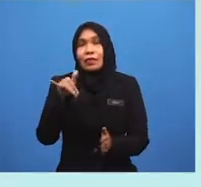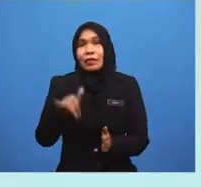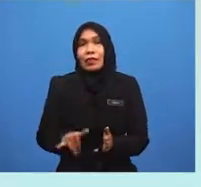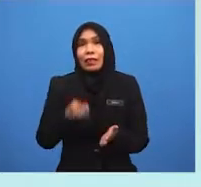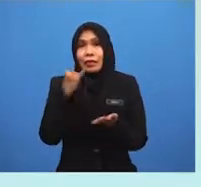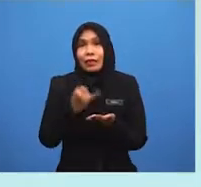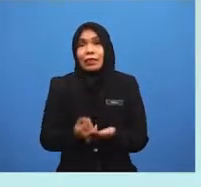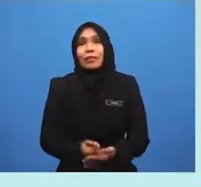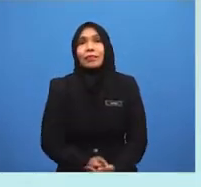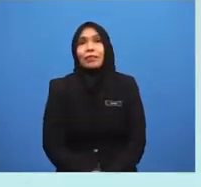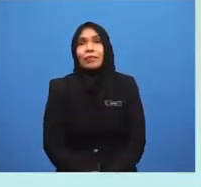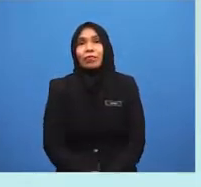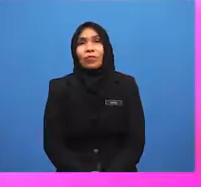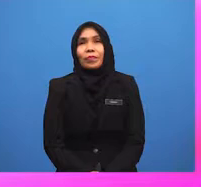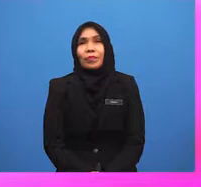ikhlas.